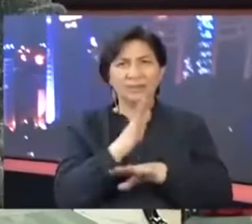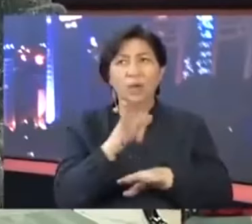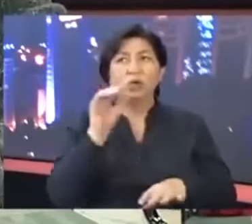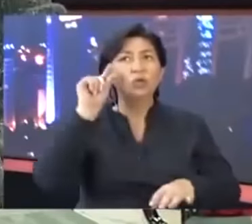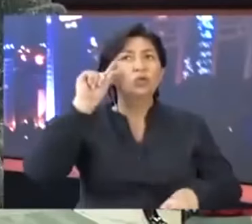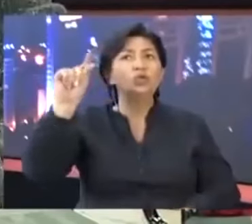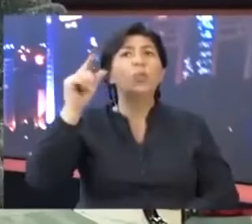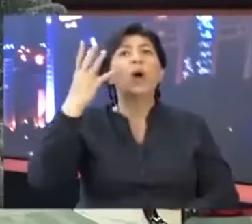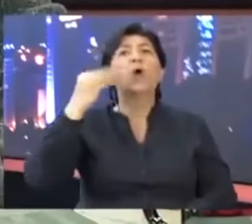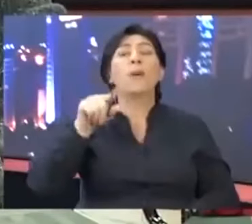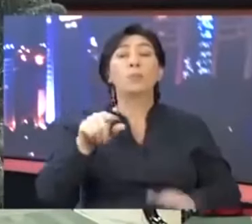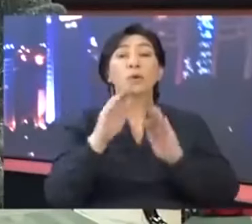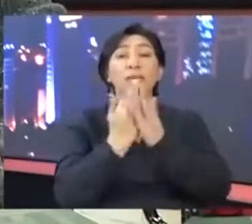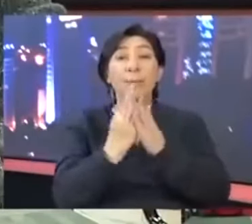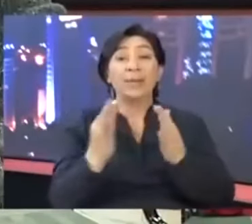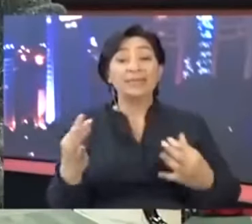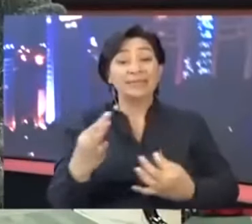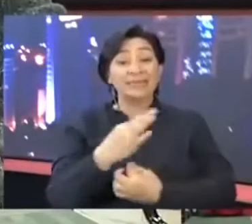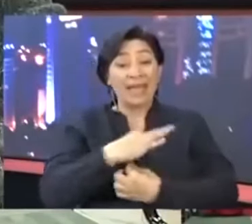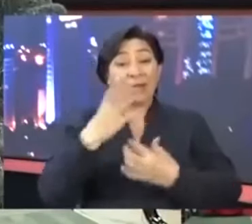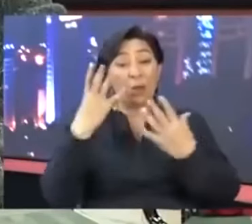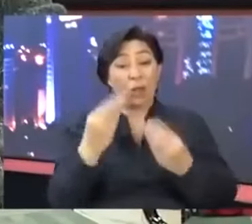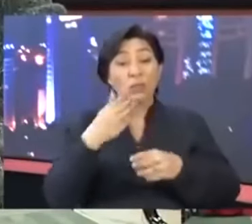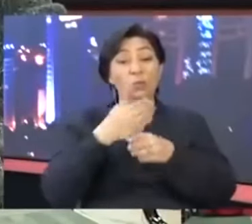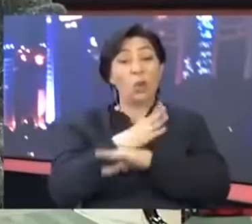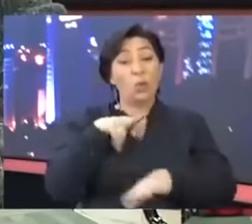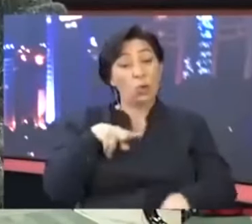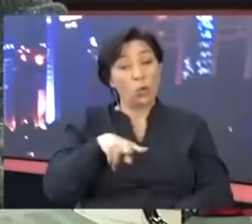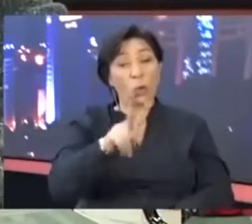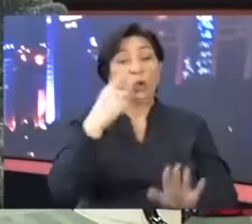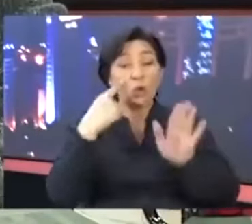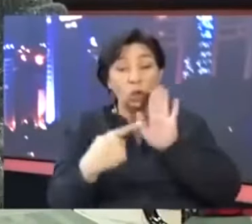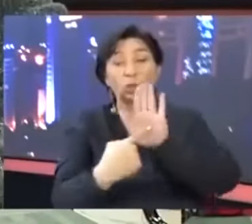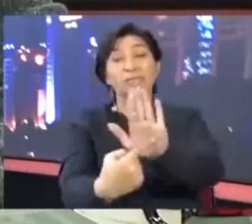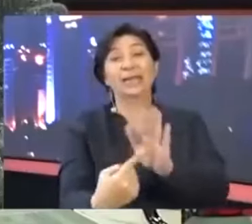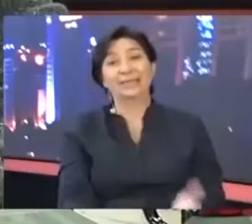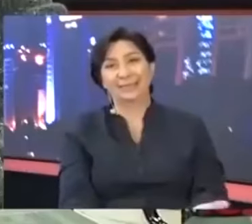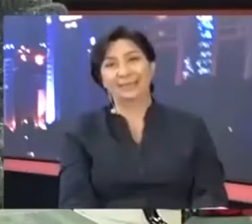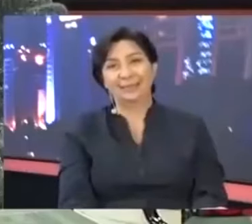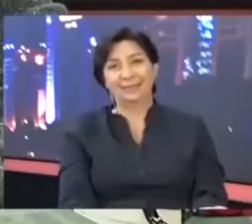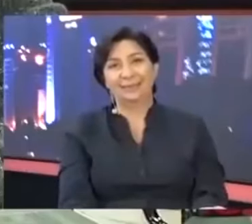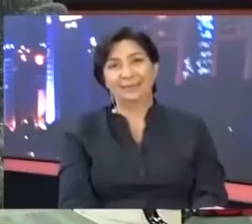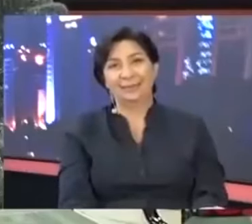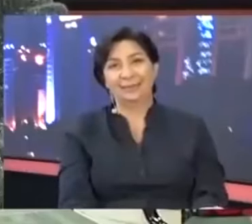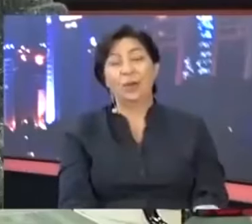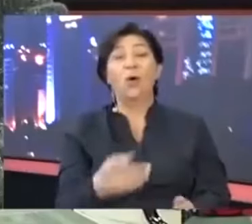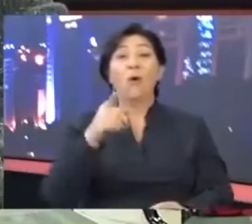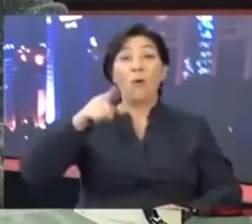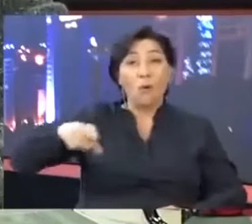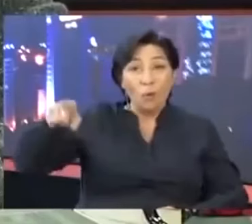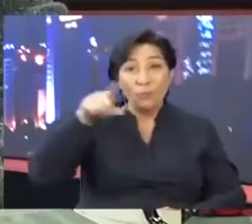şüphe götürmeyen Bu kitap saygılı olanlara doğru yolu yol göstergesidir Hı hı